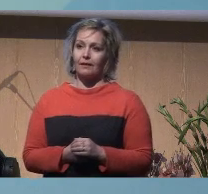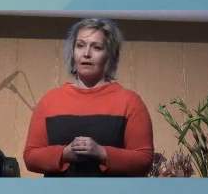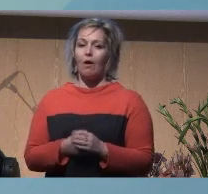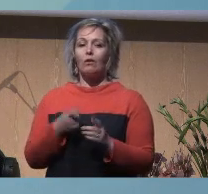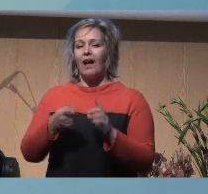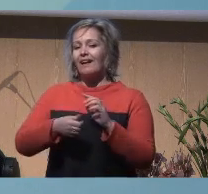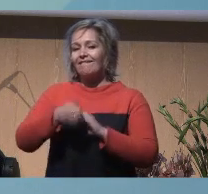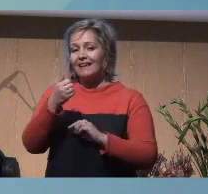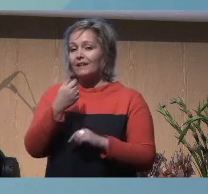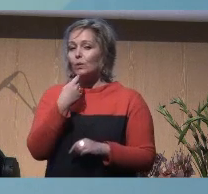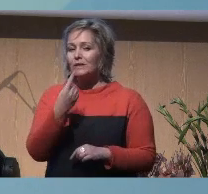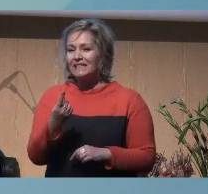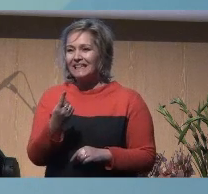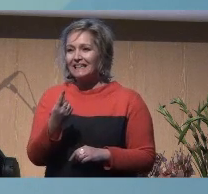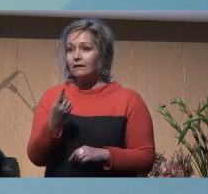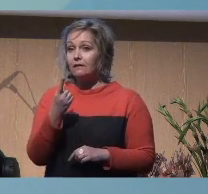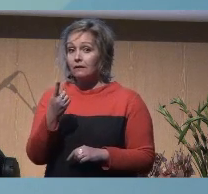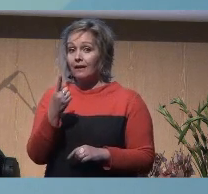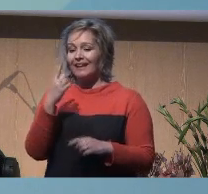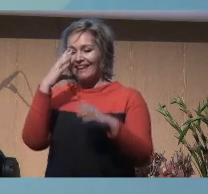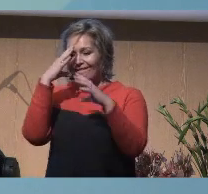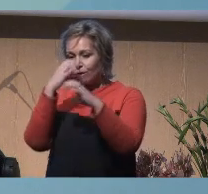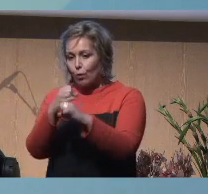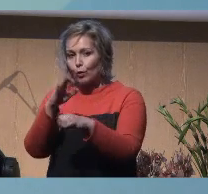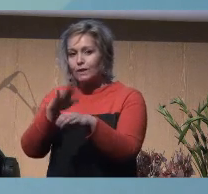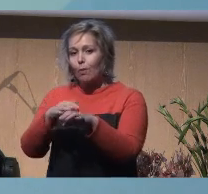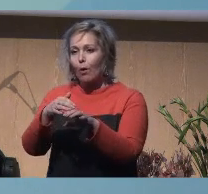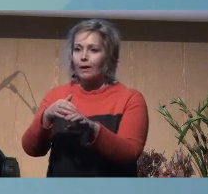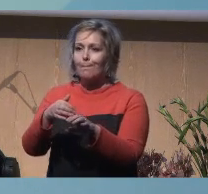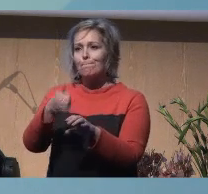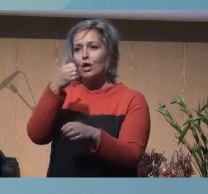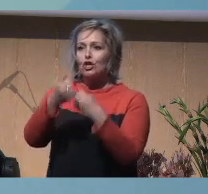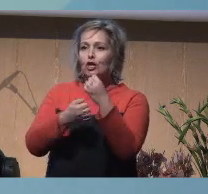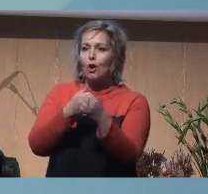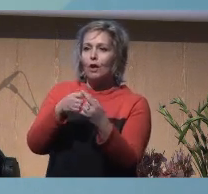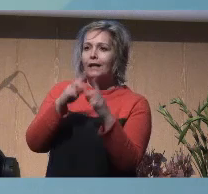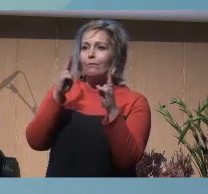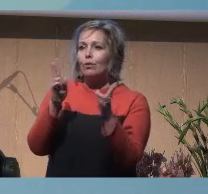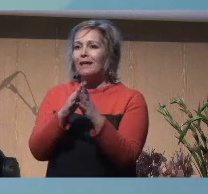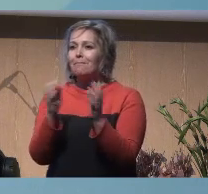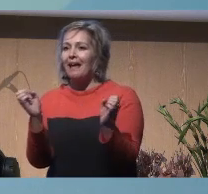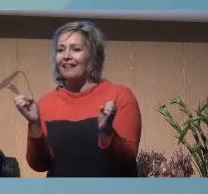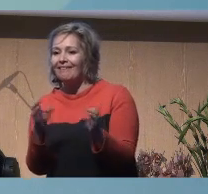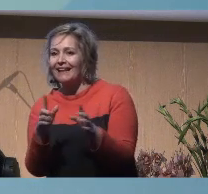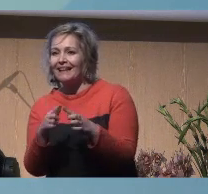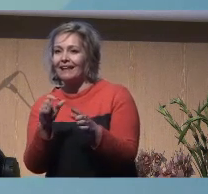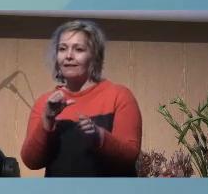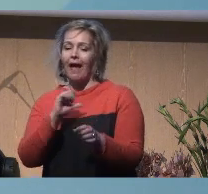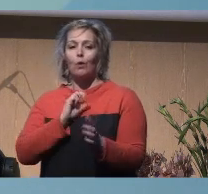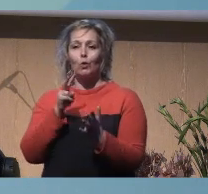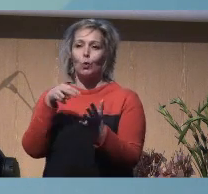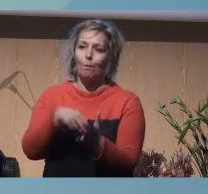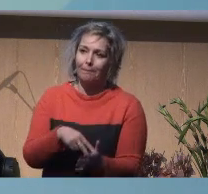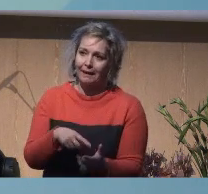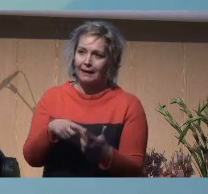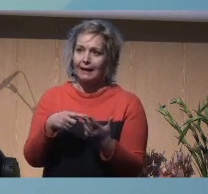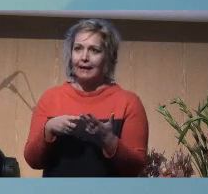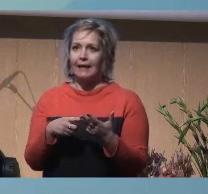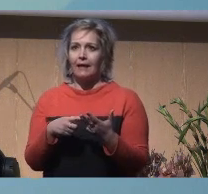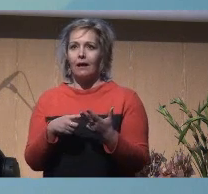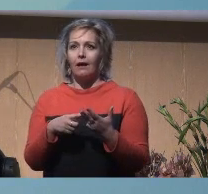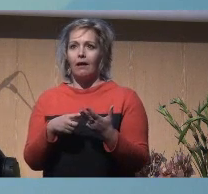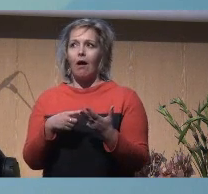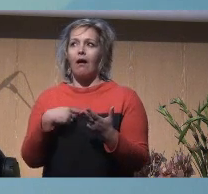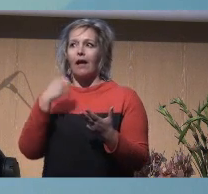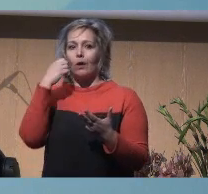Og da er det viktig å si, i fokuset på myndiggjøring, brukermedvirkning, autonomi, og